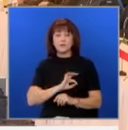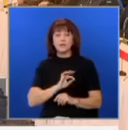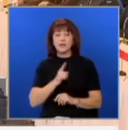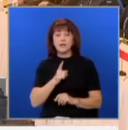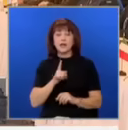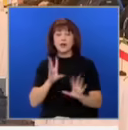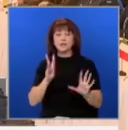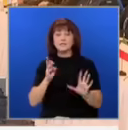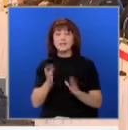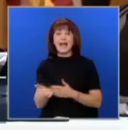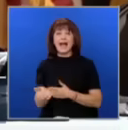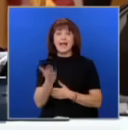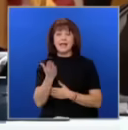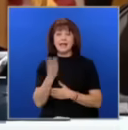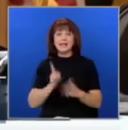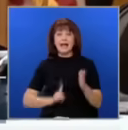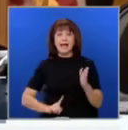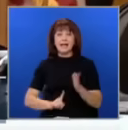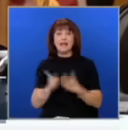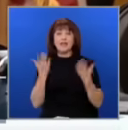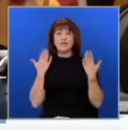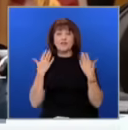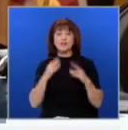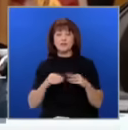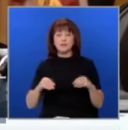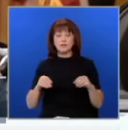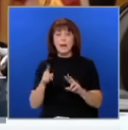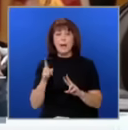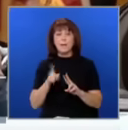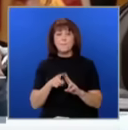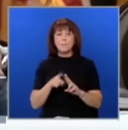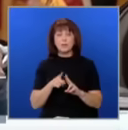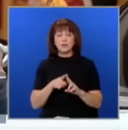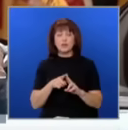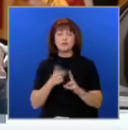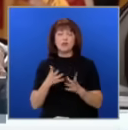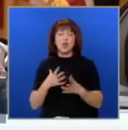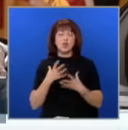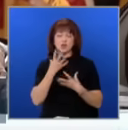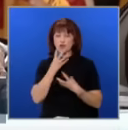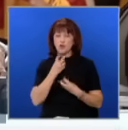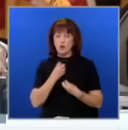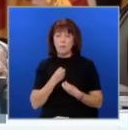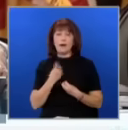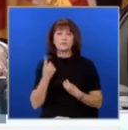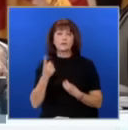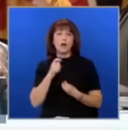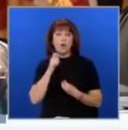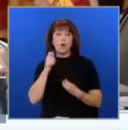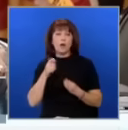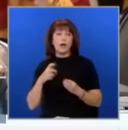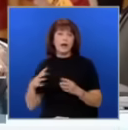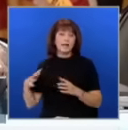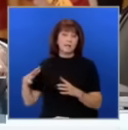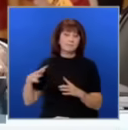000 ракети въздух-земя. Путин тъй дълбока злоба. Москва продължава офанзивата си в източната част на